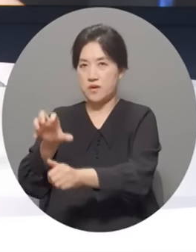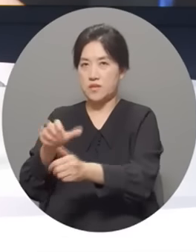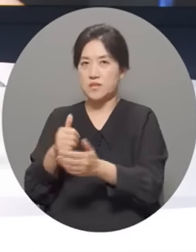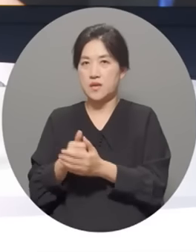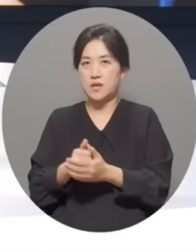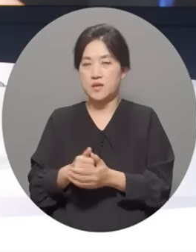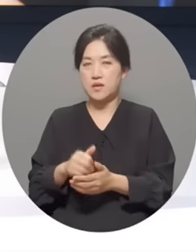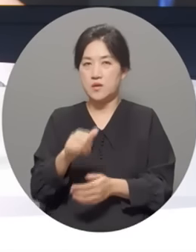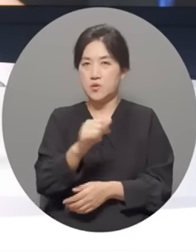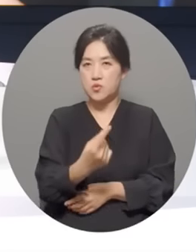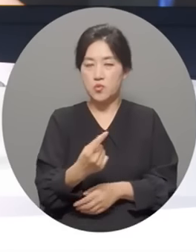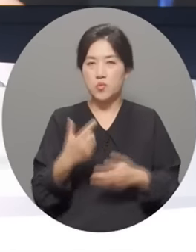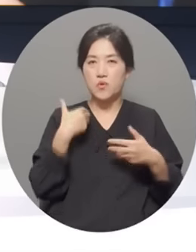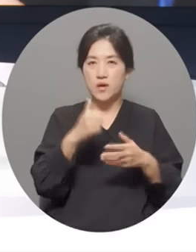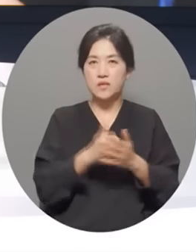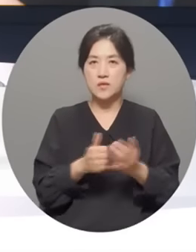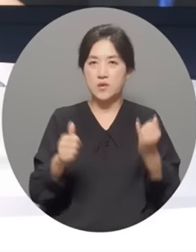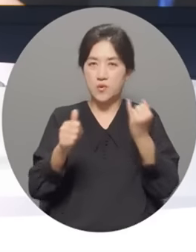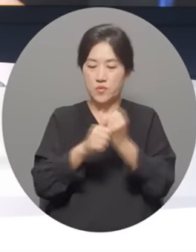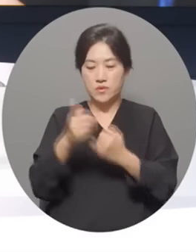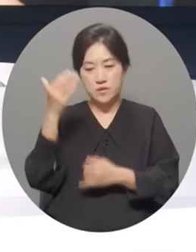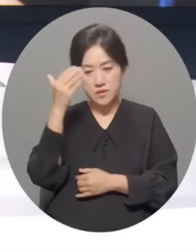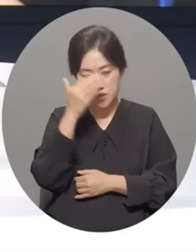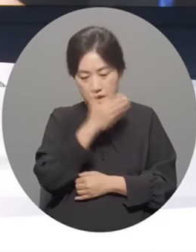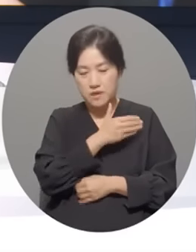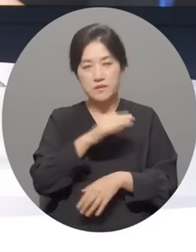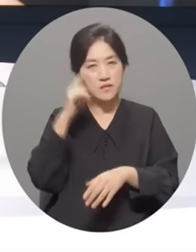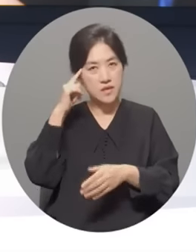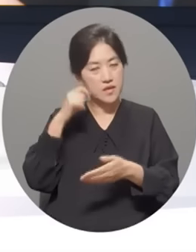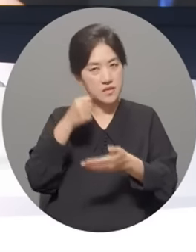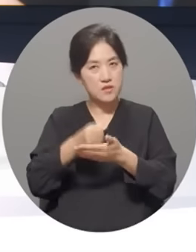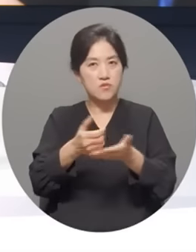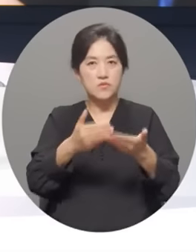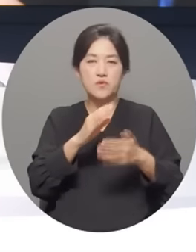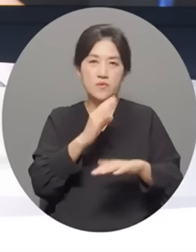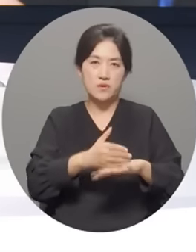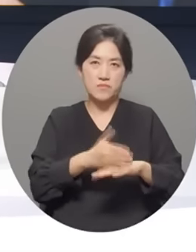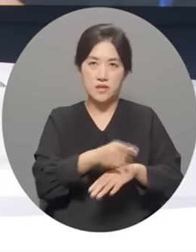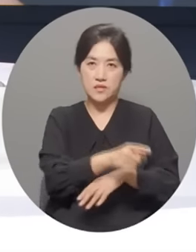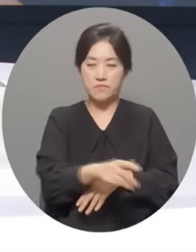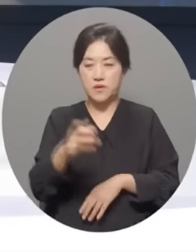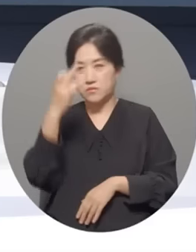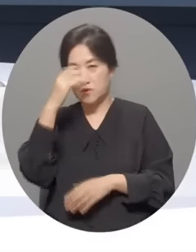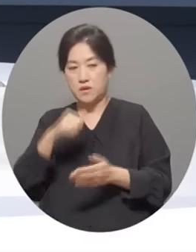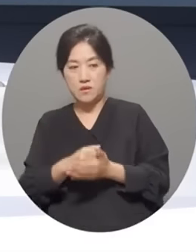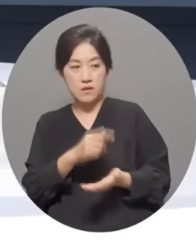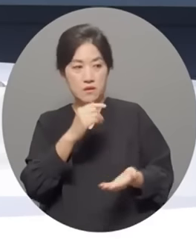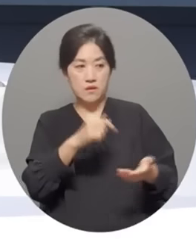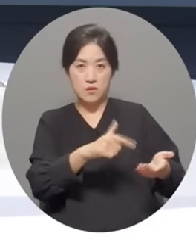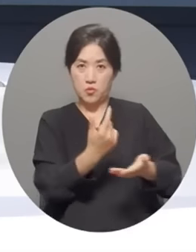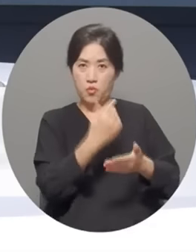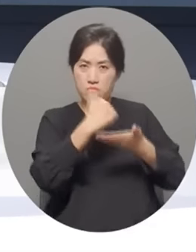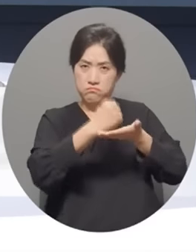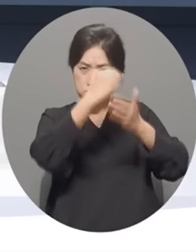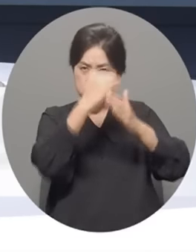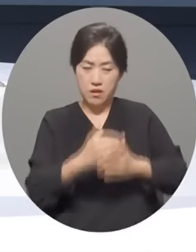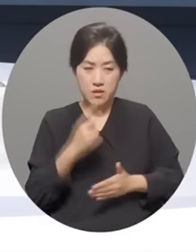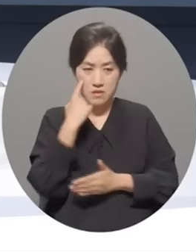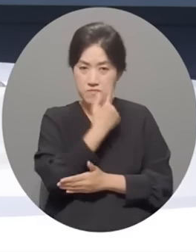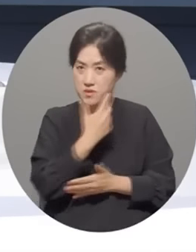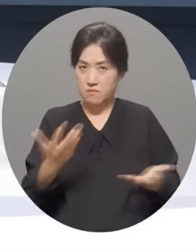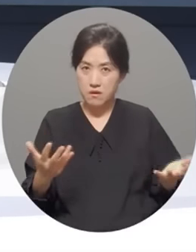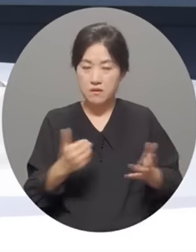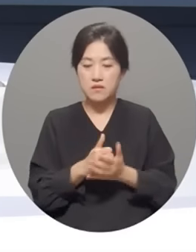가치를 깊게 고민한 판결이라며 환영했지만 최애 장측 일방적인 주장이 하나도 입증되지 않았는데 재판부가